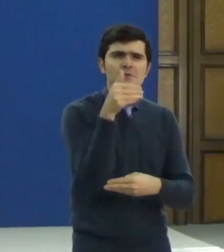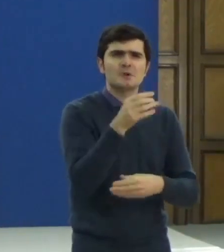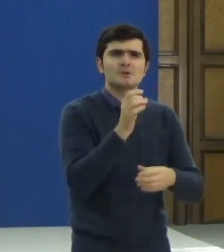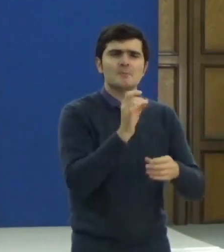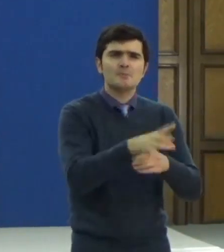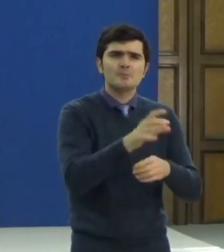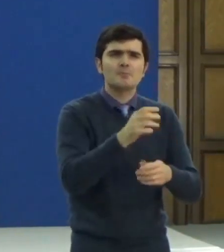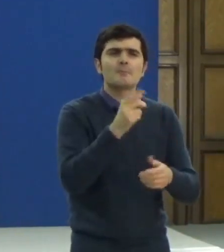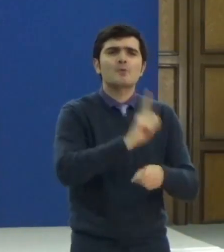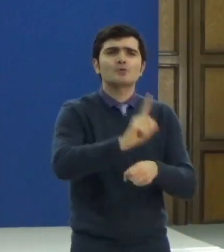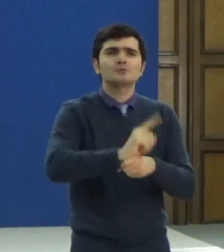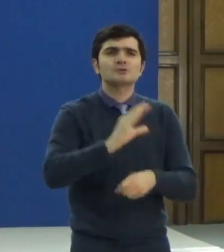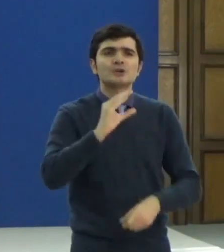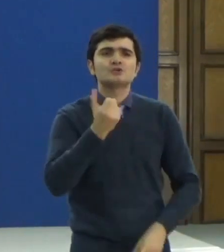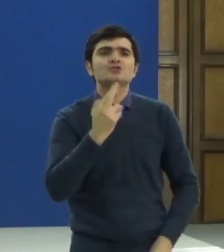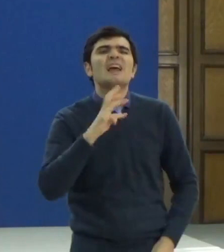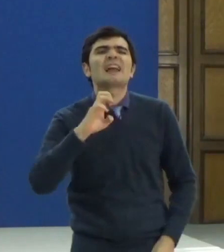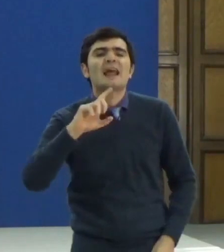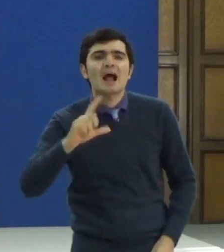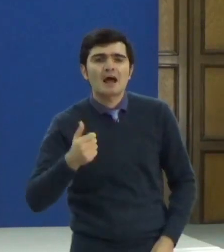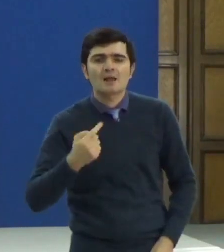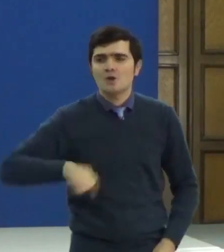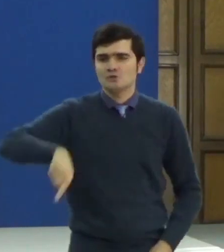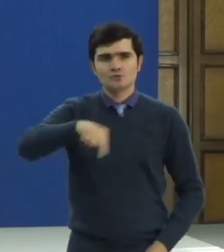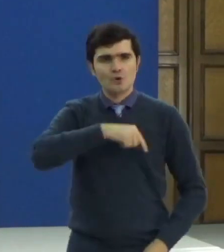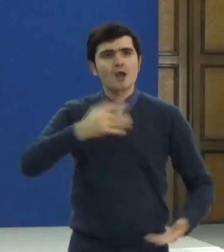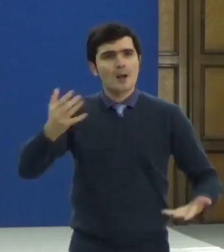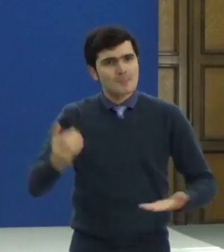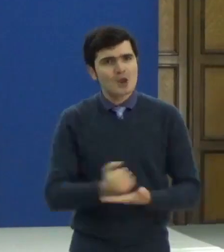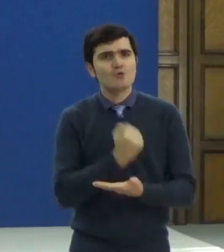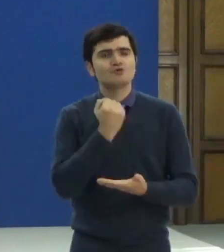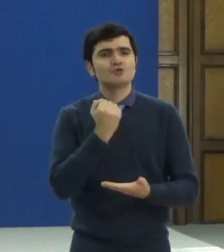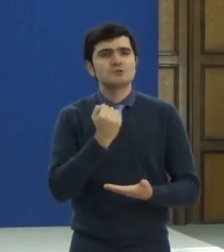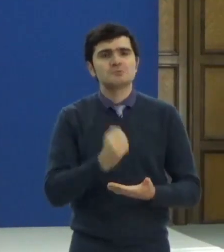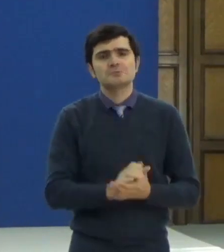cerealiere, s-a reușit